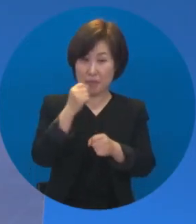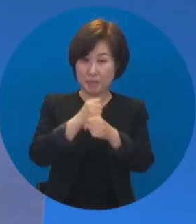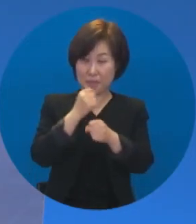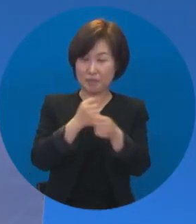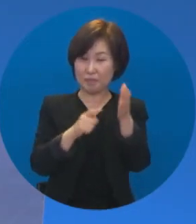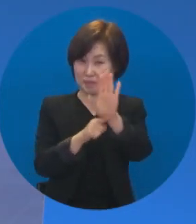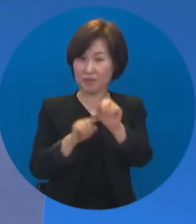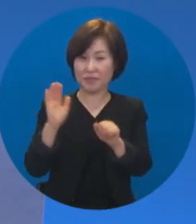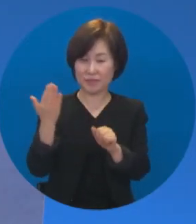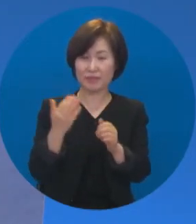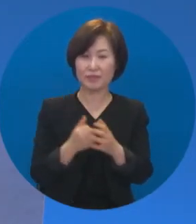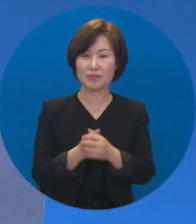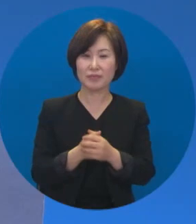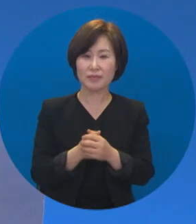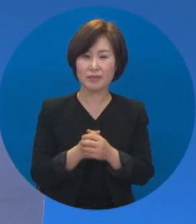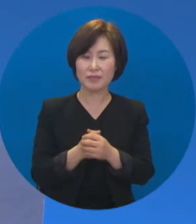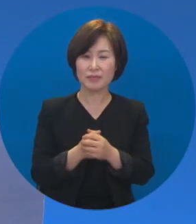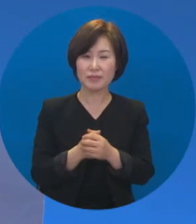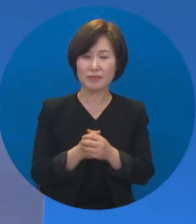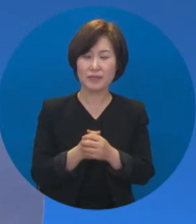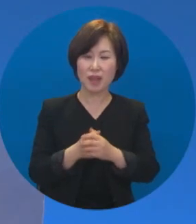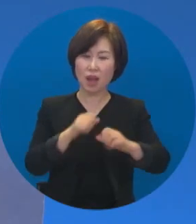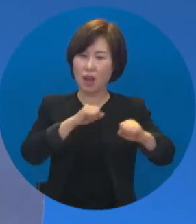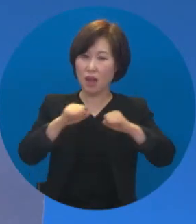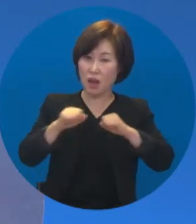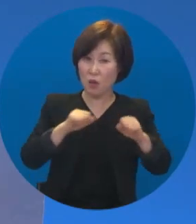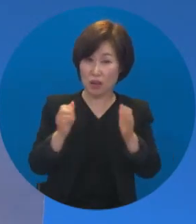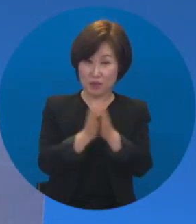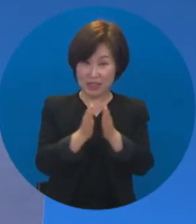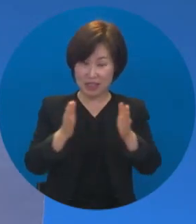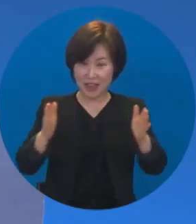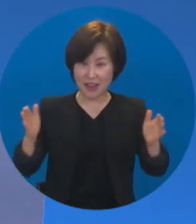그리고 나서 이제 활동이 시작됐잖아요.